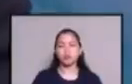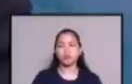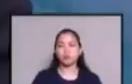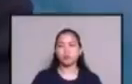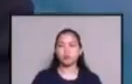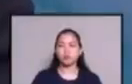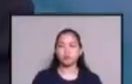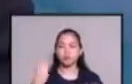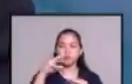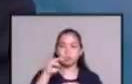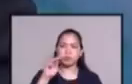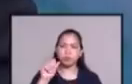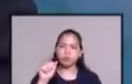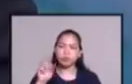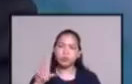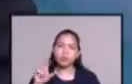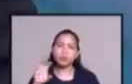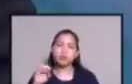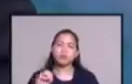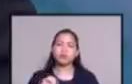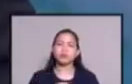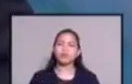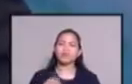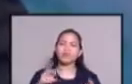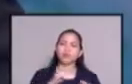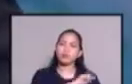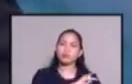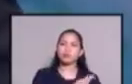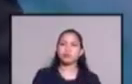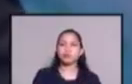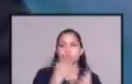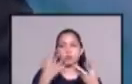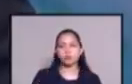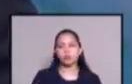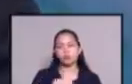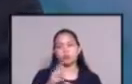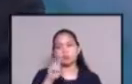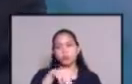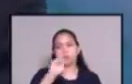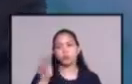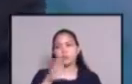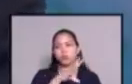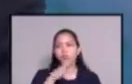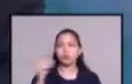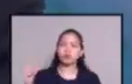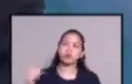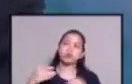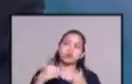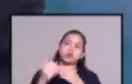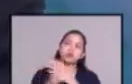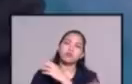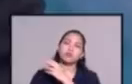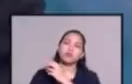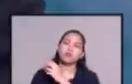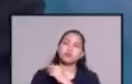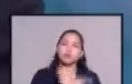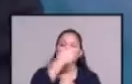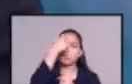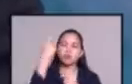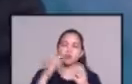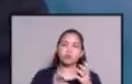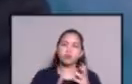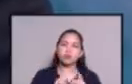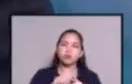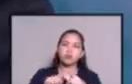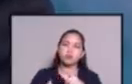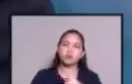Nagabisa naman ng Meralco na magkakaroon ng power interruption sa ilang lugar sa Metro Manila at kalapit na probinsya dahil sa pagpapalit ng mga poste at